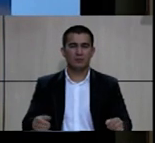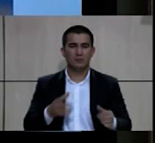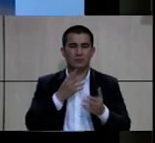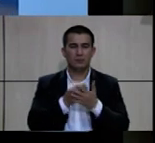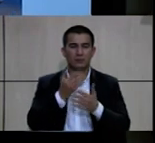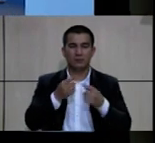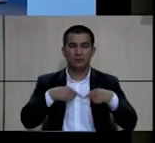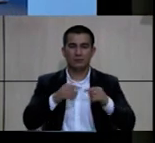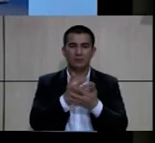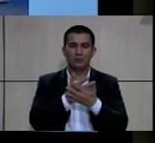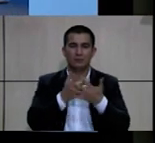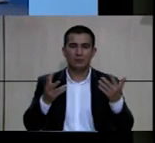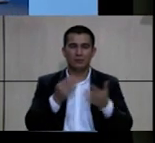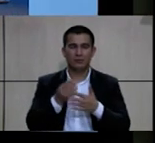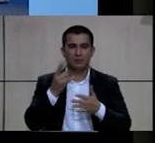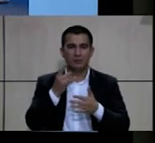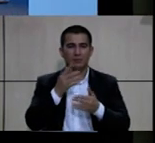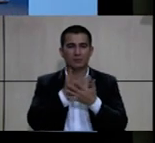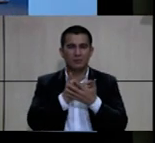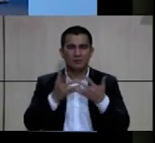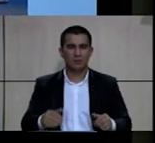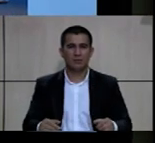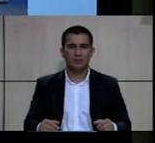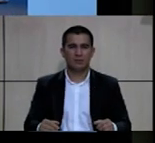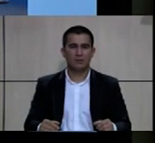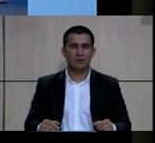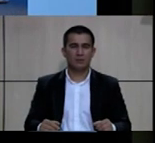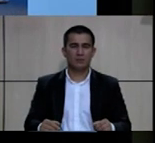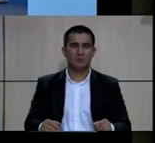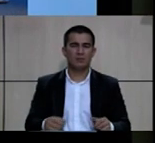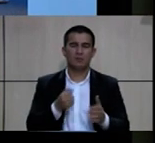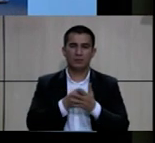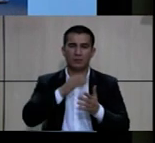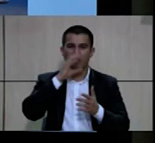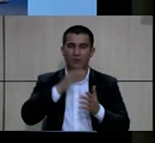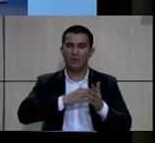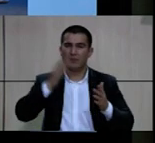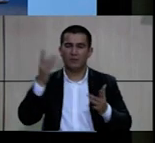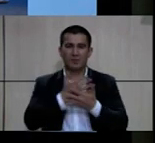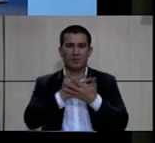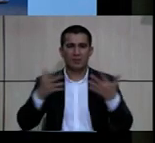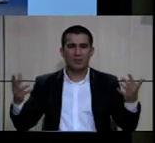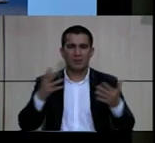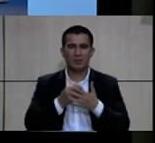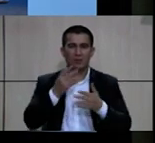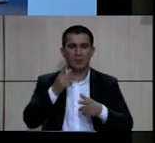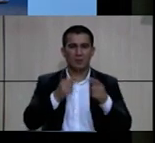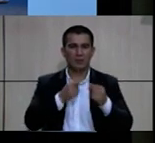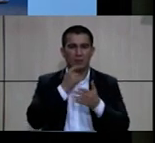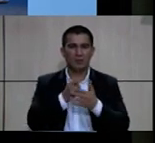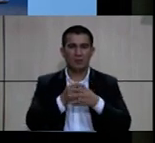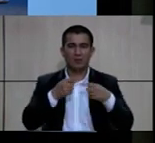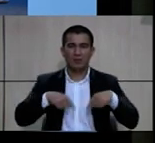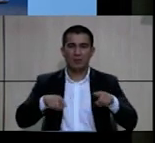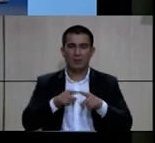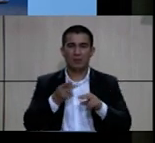Yo'ldoshliklar mayda sichqonlardan tortib toy va yirik fillargacha bo'lgan xilma-xil sut emizuvchilarni o'z